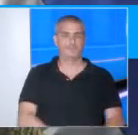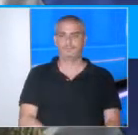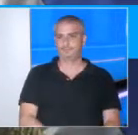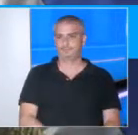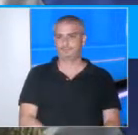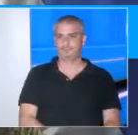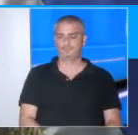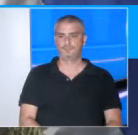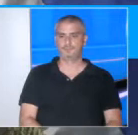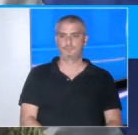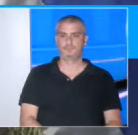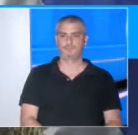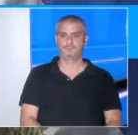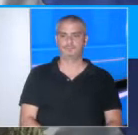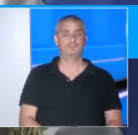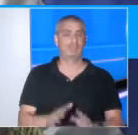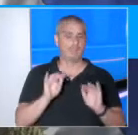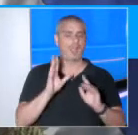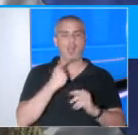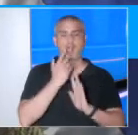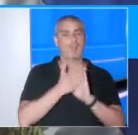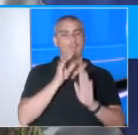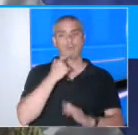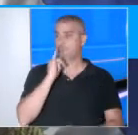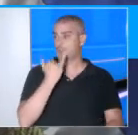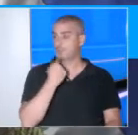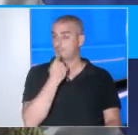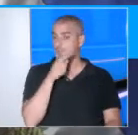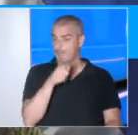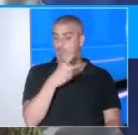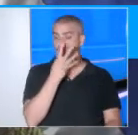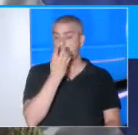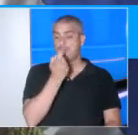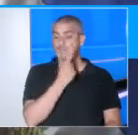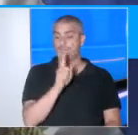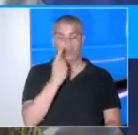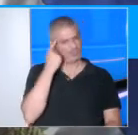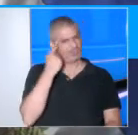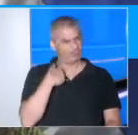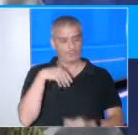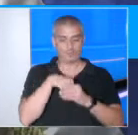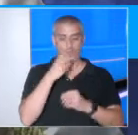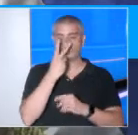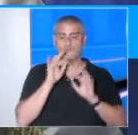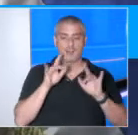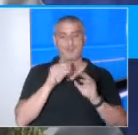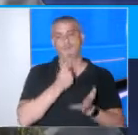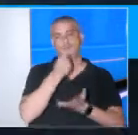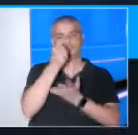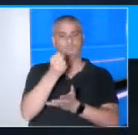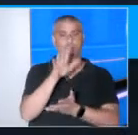שוב, זאת הייתה ברכה על עצם האמירה. כלומר, כן נאמר ש-400 מיליון, כמדומני, מתוך ה-2 מיליארד, ילכו